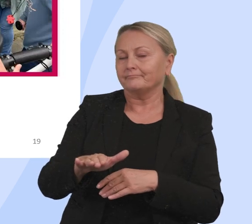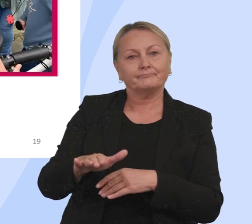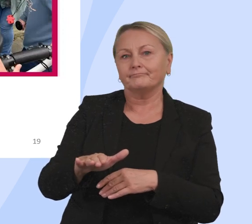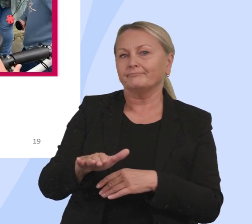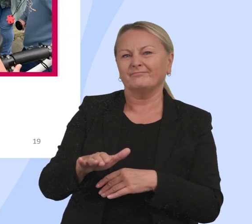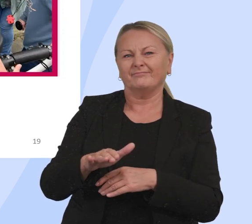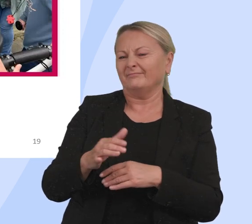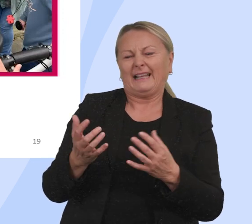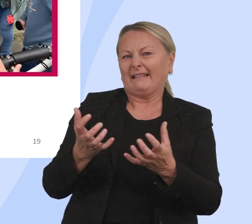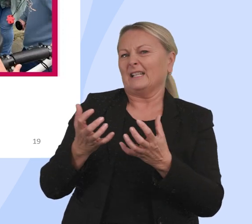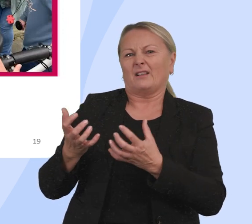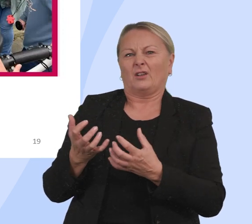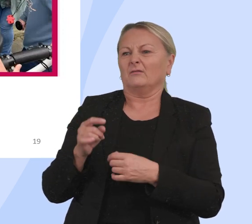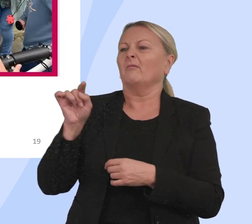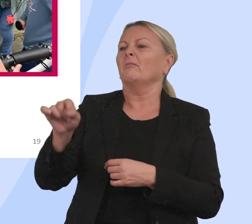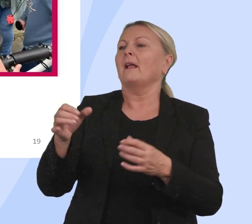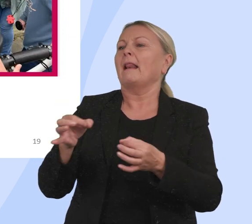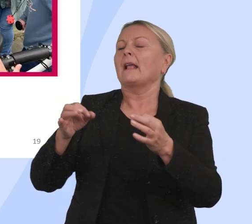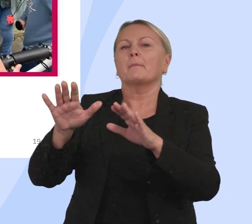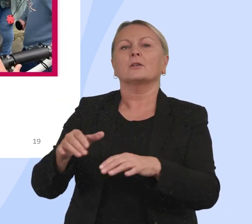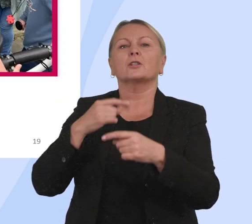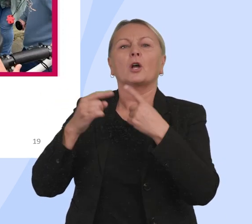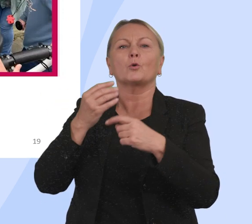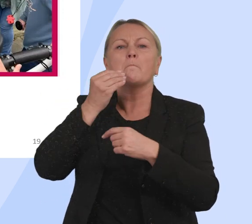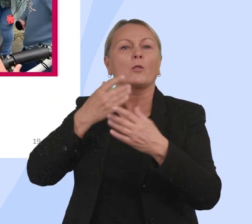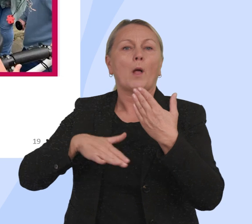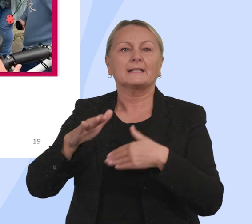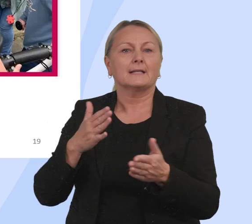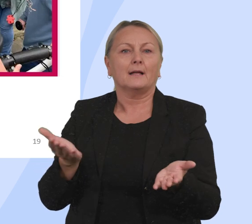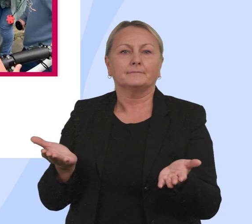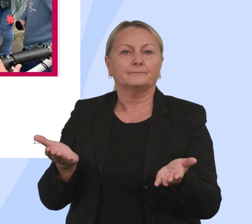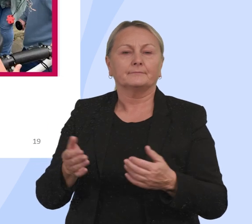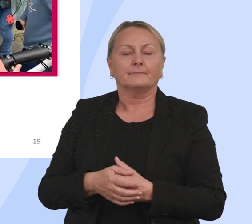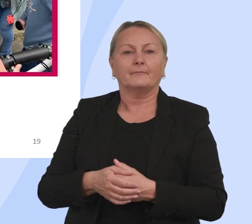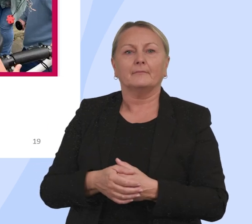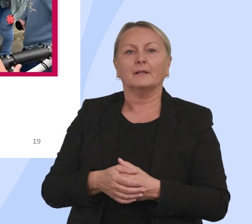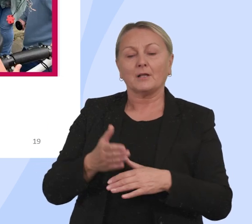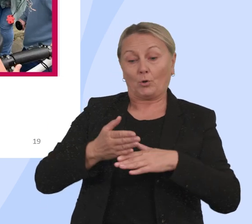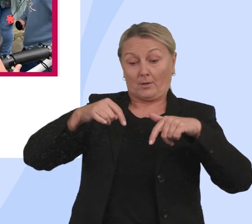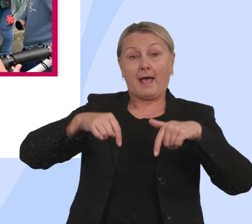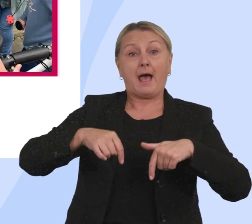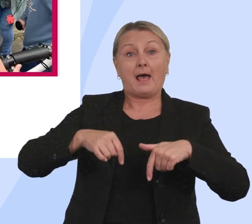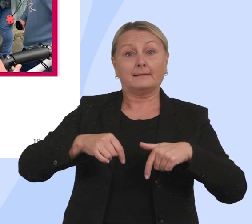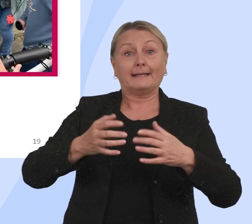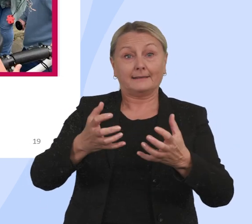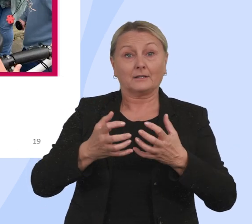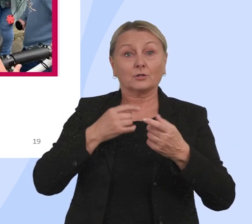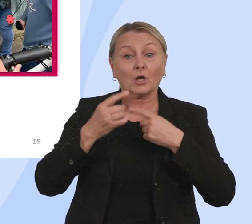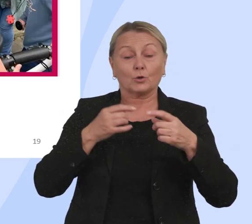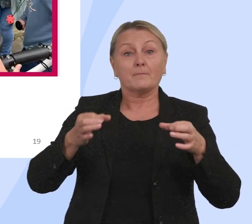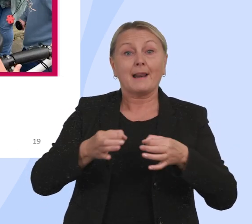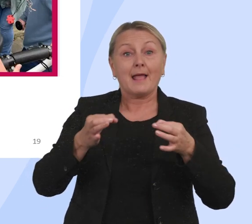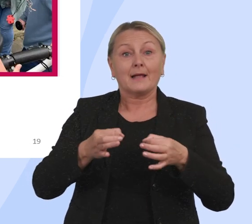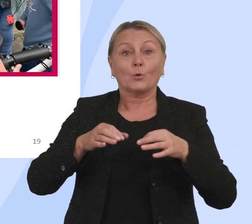på legepladsen og snakke om hjemkundskab. Det er lige præcis her, hvor det er interessant at snakke om leg og